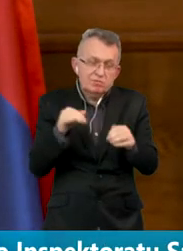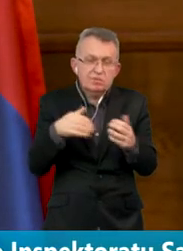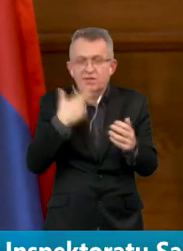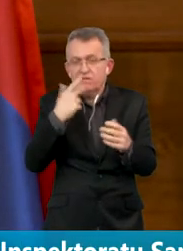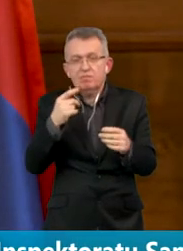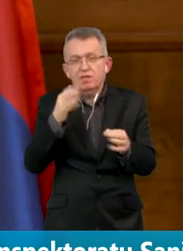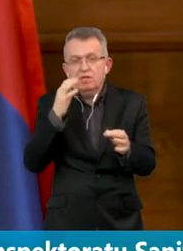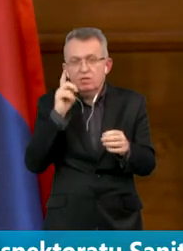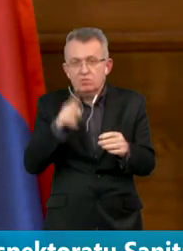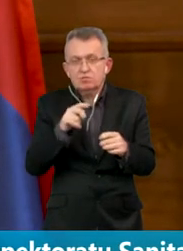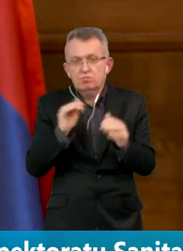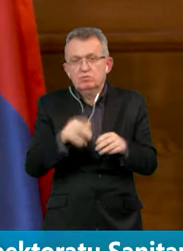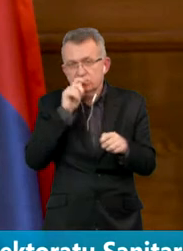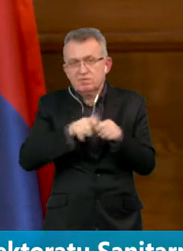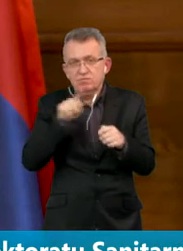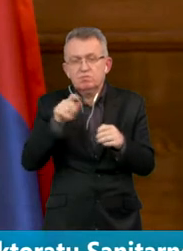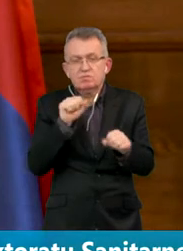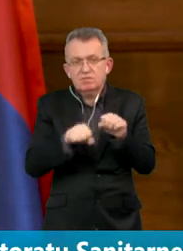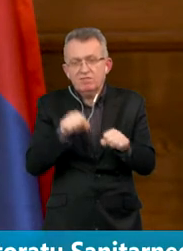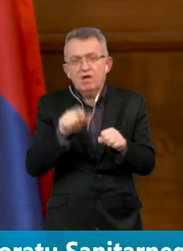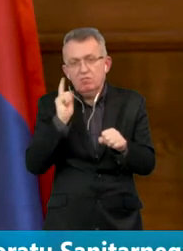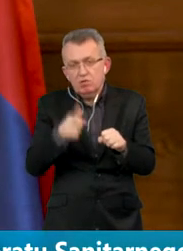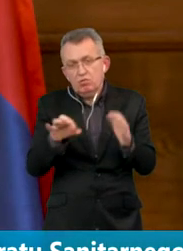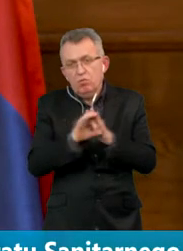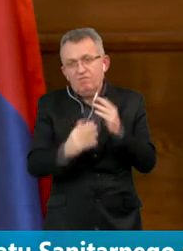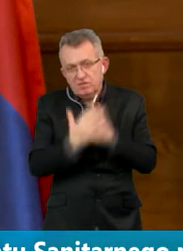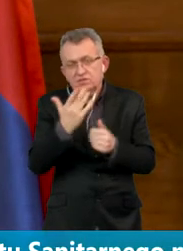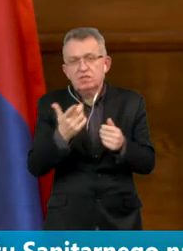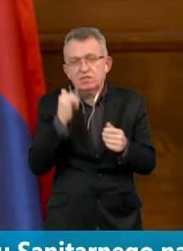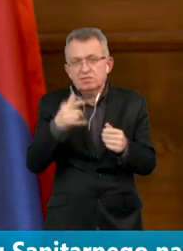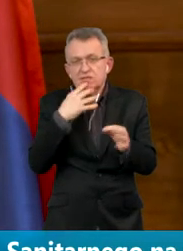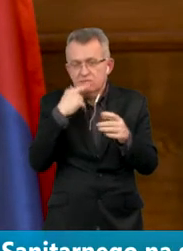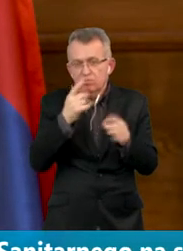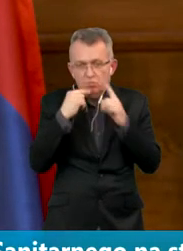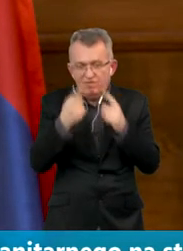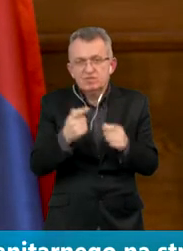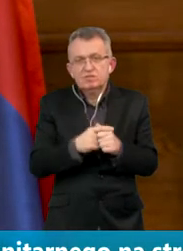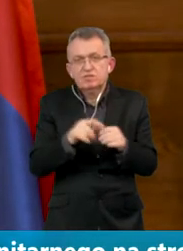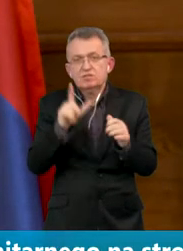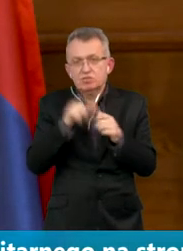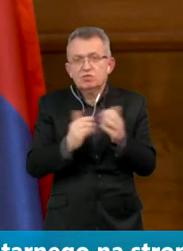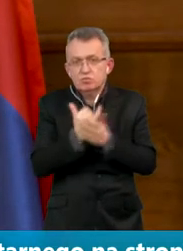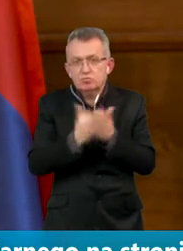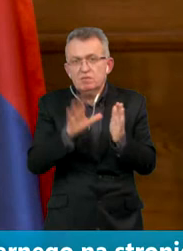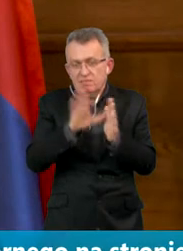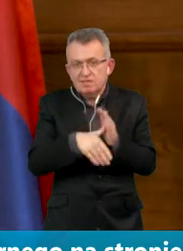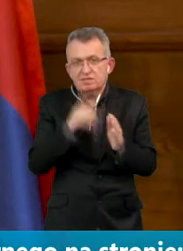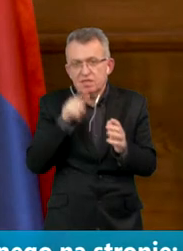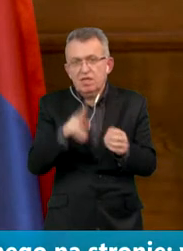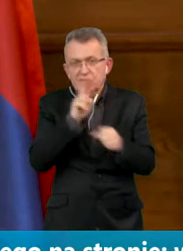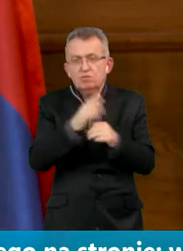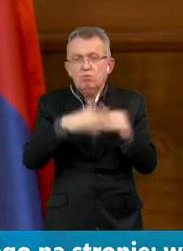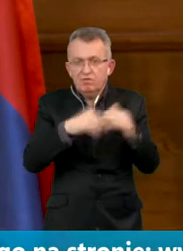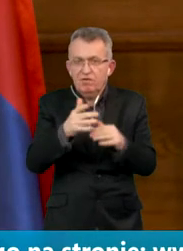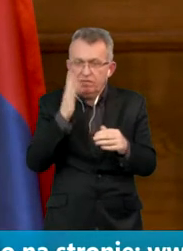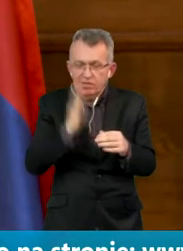znam tej sytuacji, ale ona jest oczywiście do wyjaśnienia. Chcę Panią zapewnić, że służby miejskie, także ten z nadzoru budowlanego,